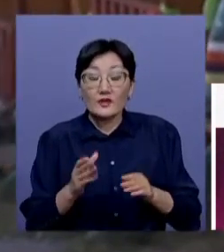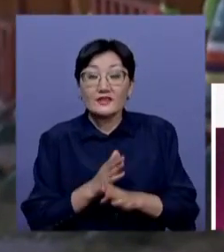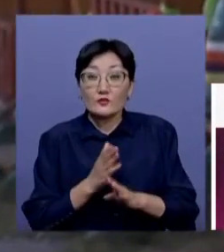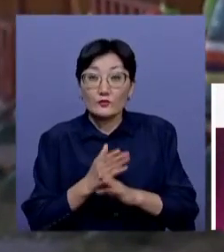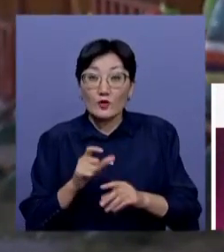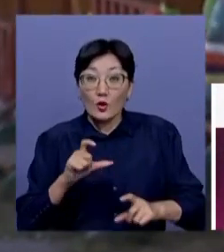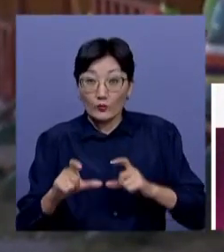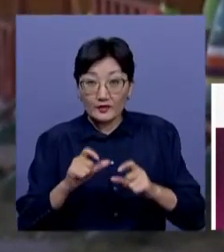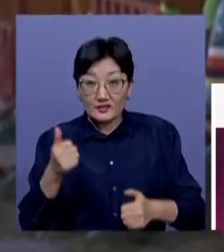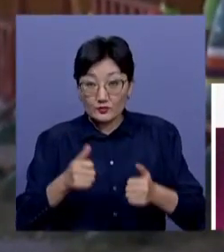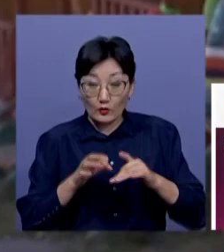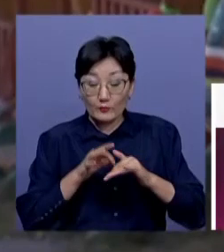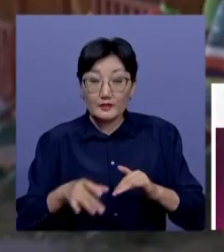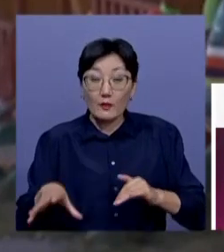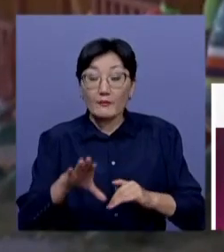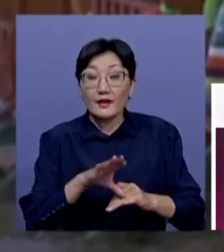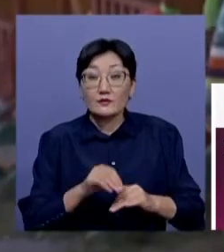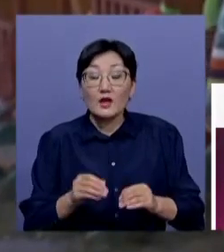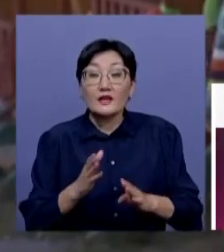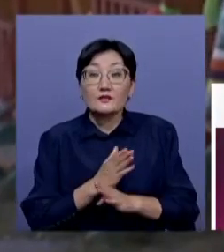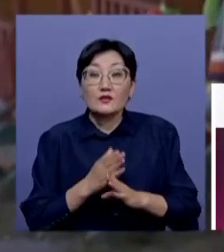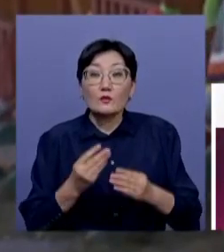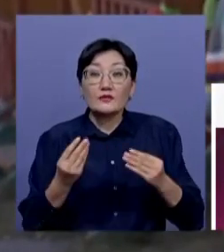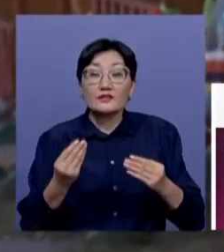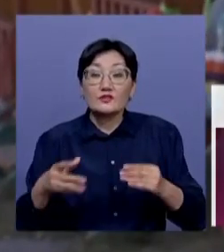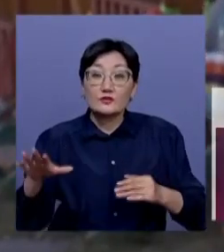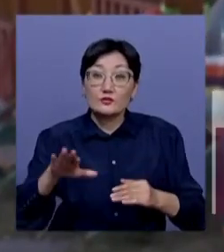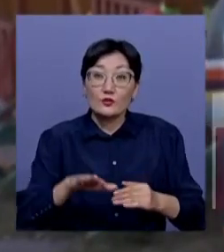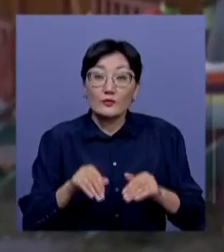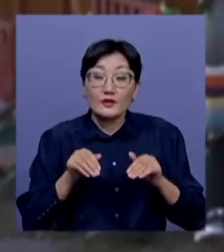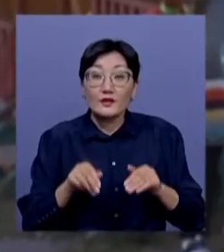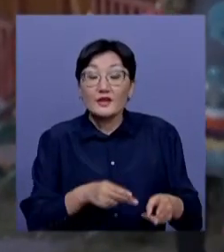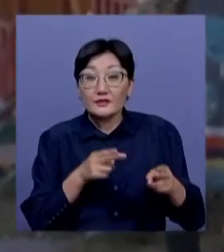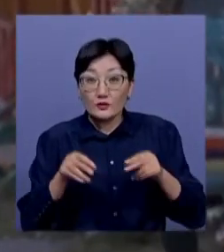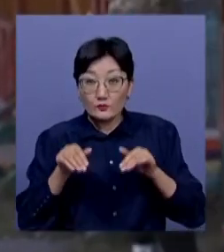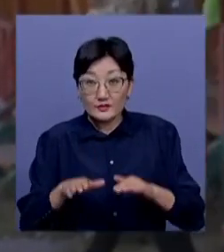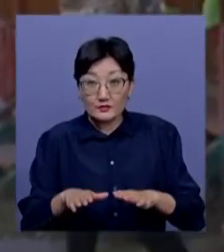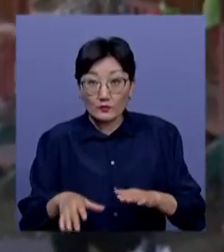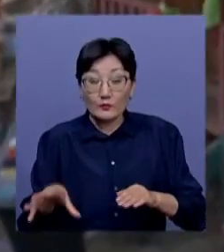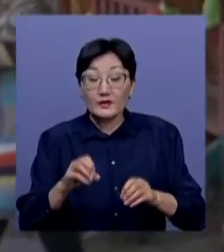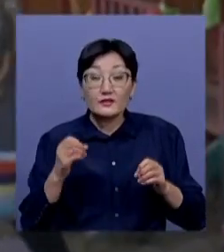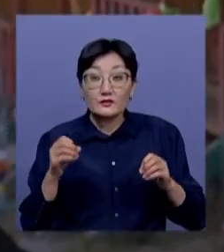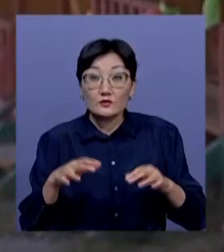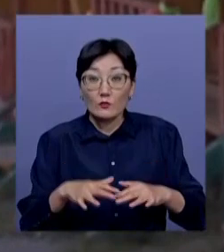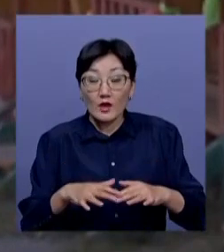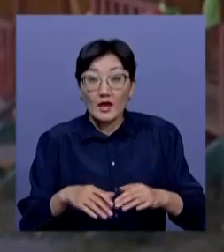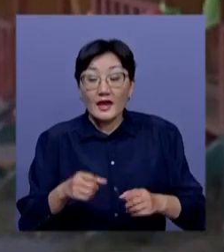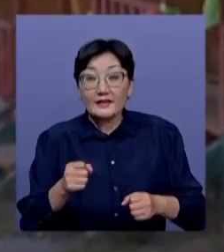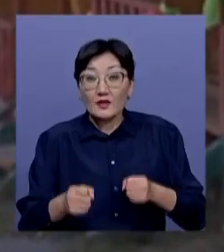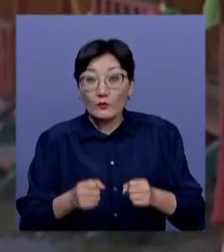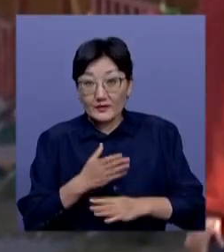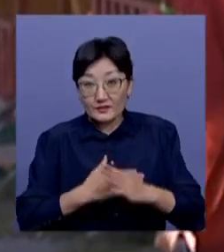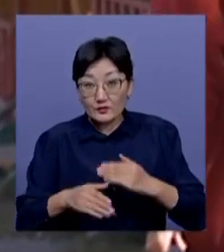ауада ойынға кірістік. Бәріміз бір ауыздан табиғат әсем тауға келуді шештік. Бұл жолы келгендердің басым бөлігі таяқпен